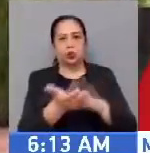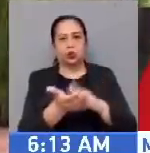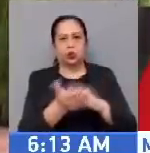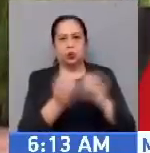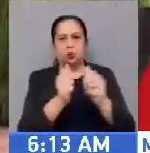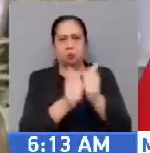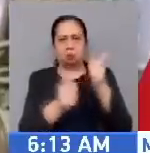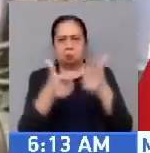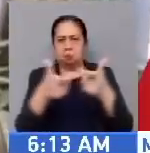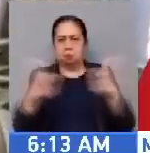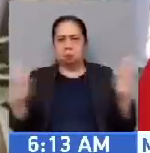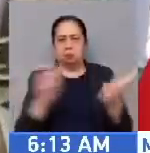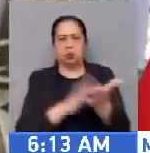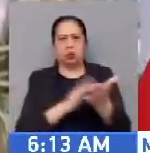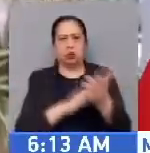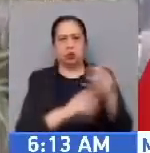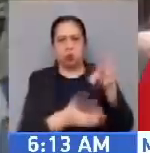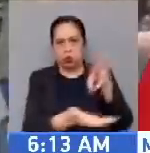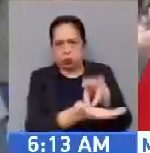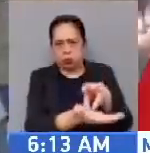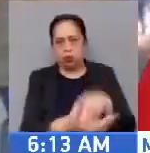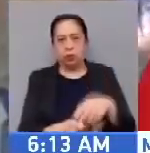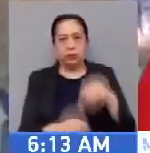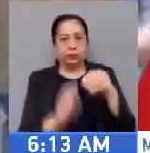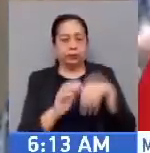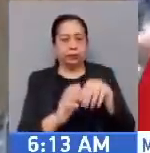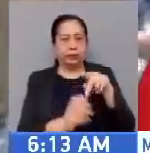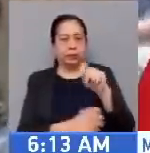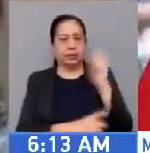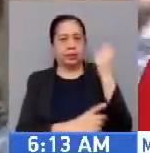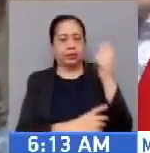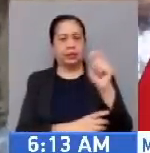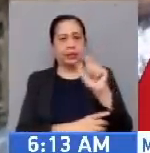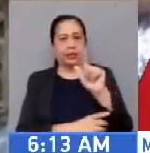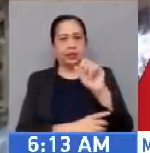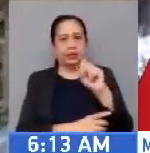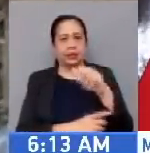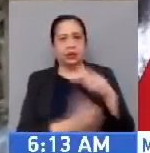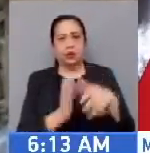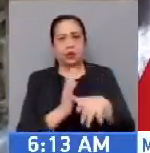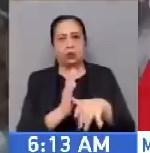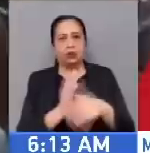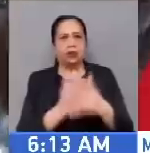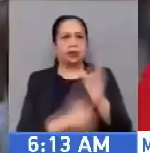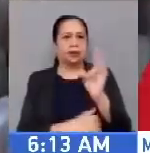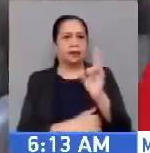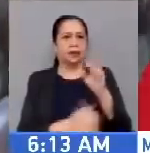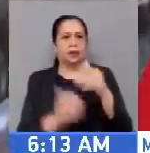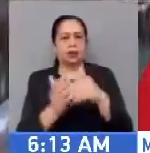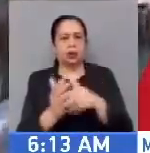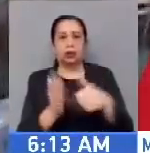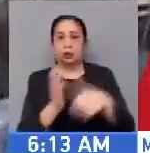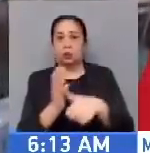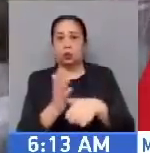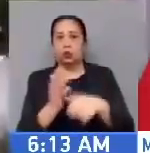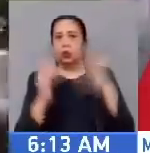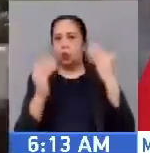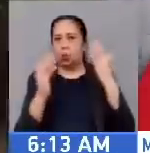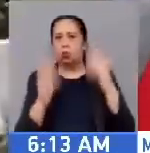paaralan ng lungsod. Sa talaan ng Talisay City COMELEC, mahigit 17,000 botante ang inaasahang boboto